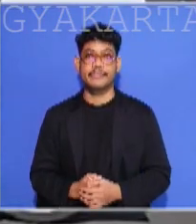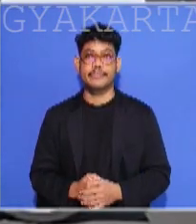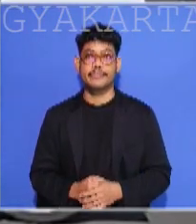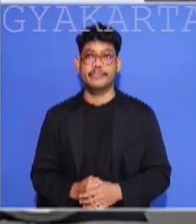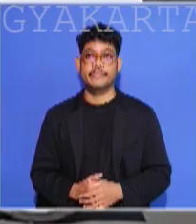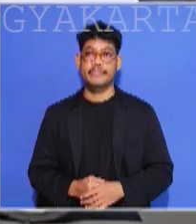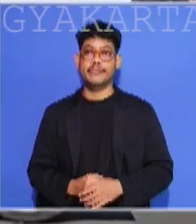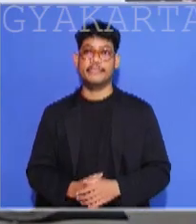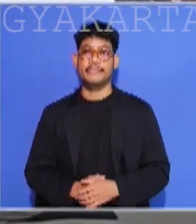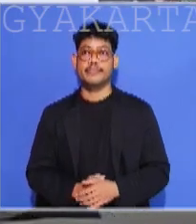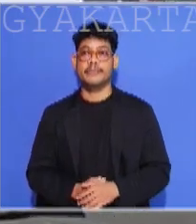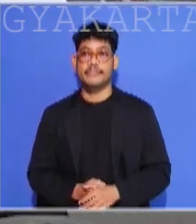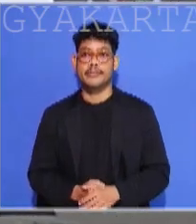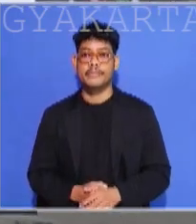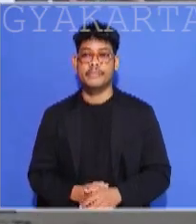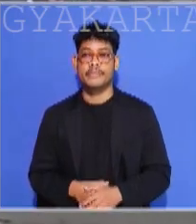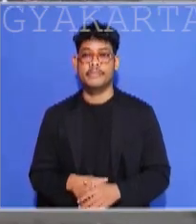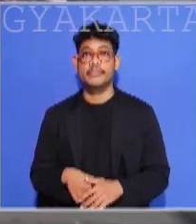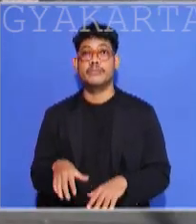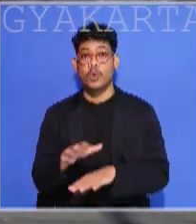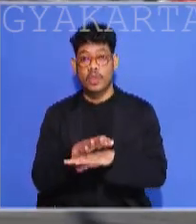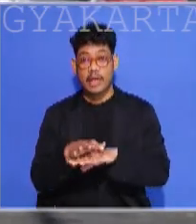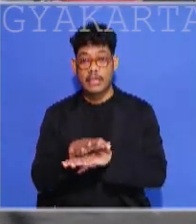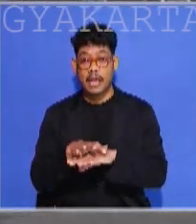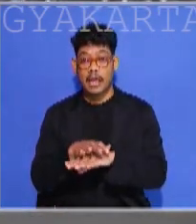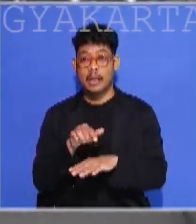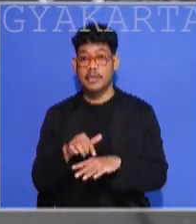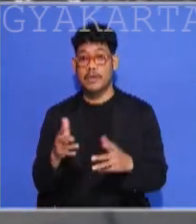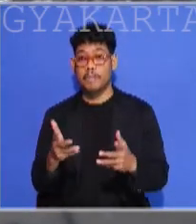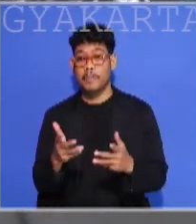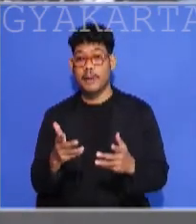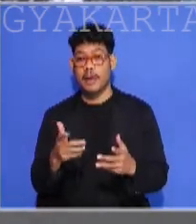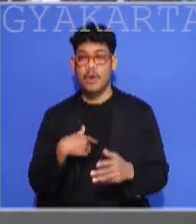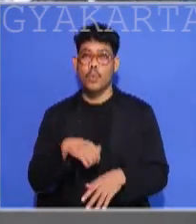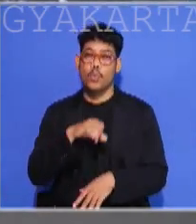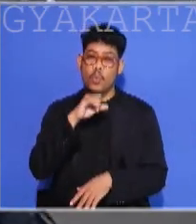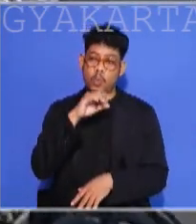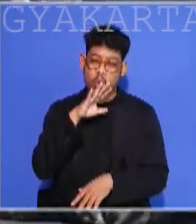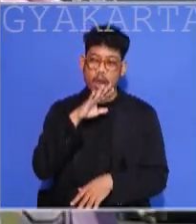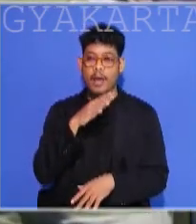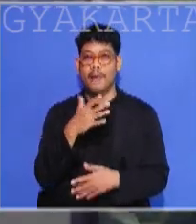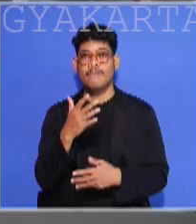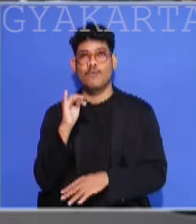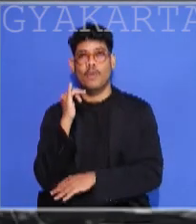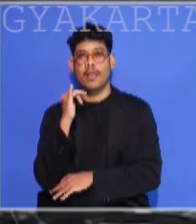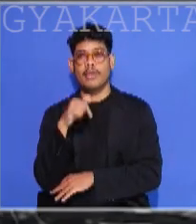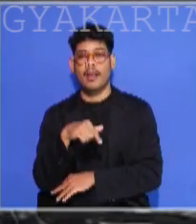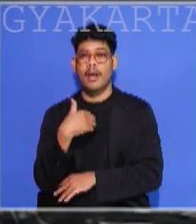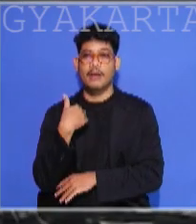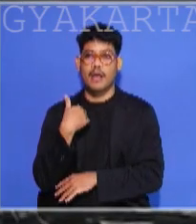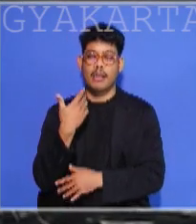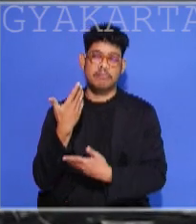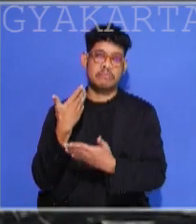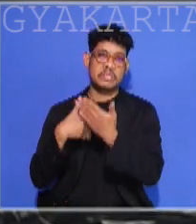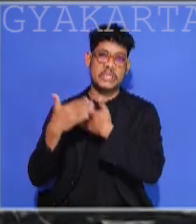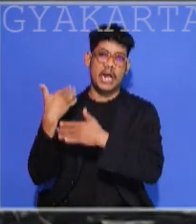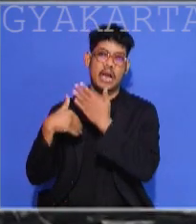pengunjung Kota Gede merupakan salah satu kawasan tertua di Daerah Istimewa Yogyakarta dan menyimpan segudang sejarah dan budaya